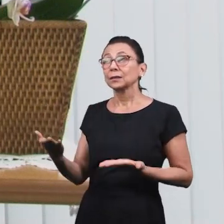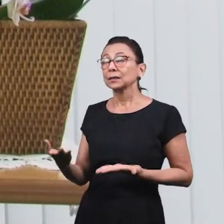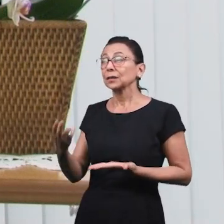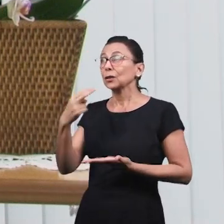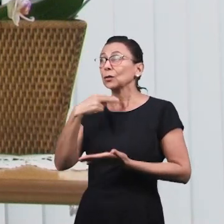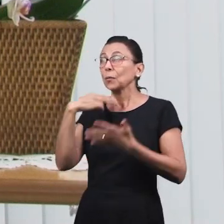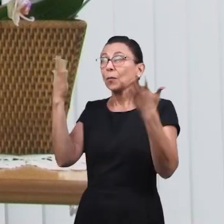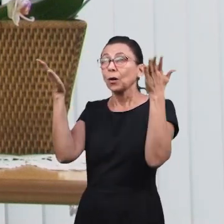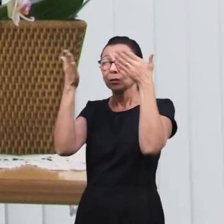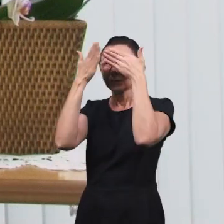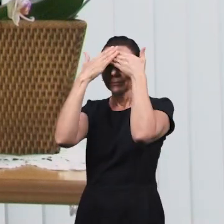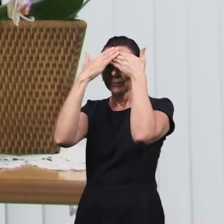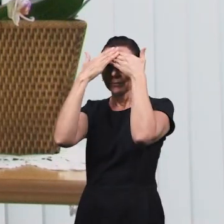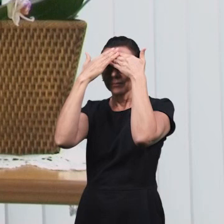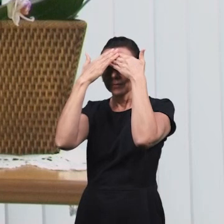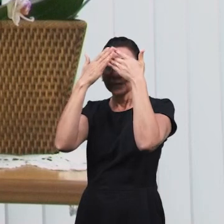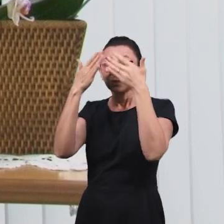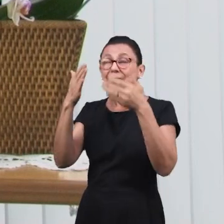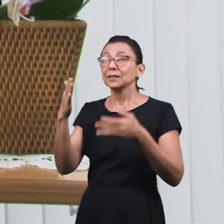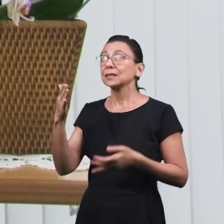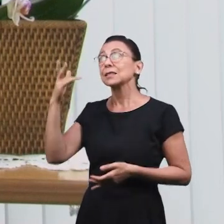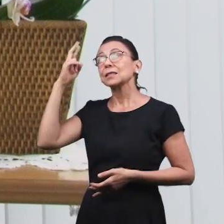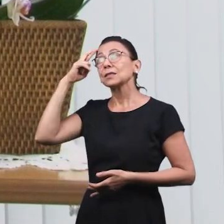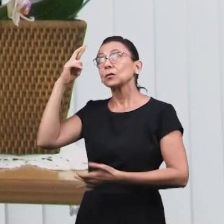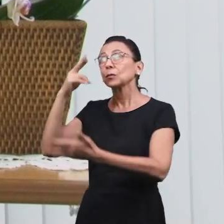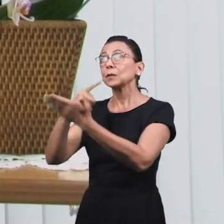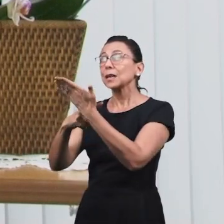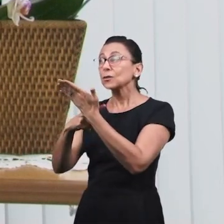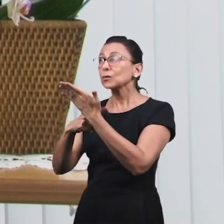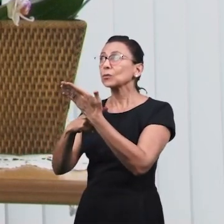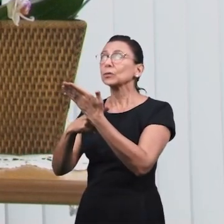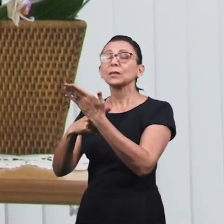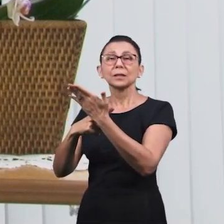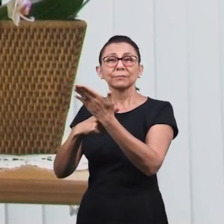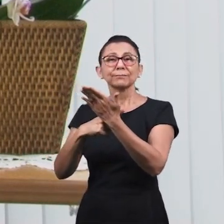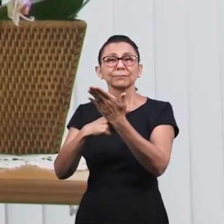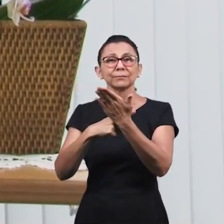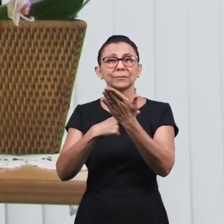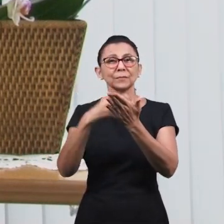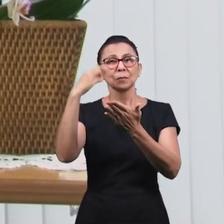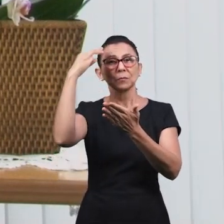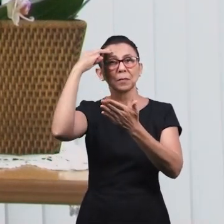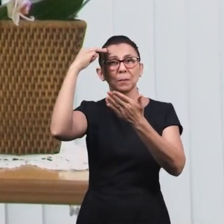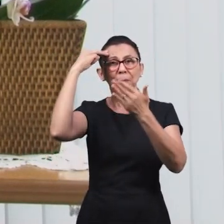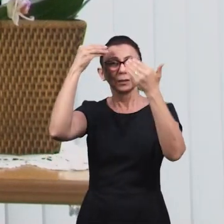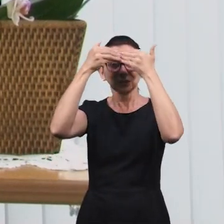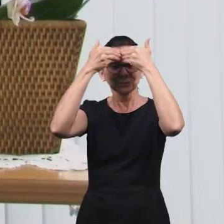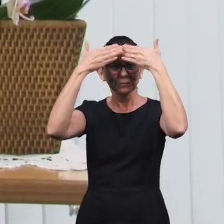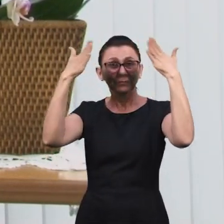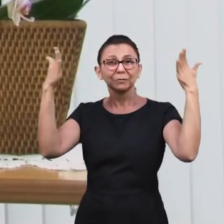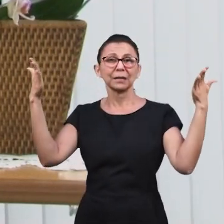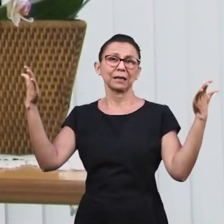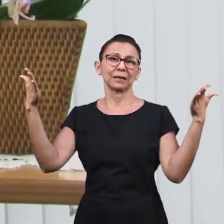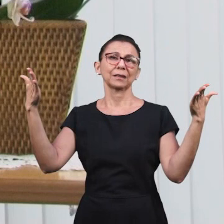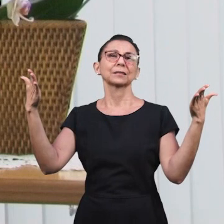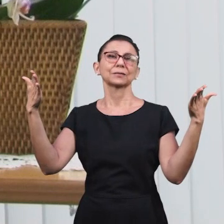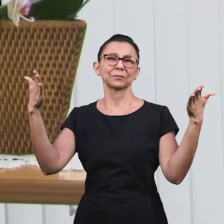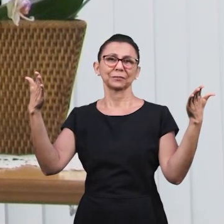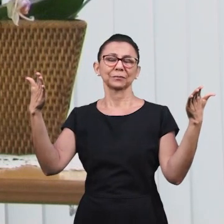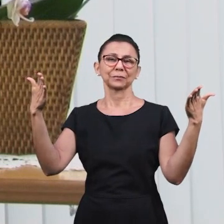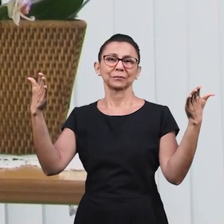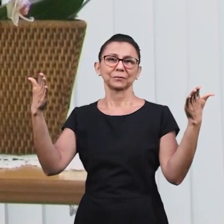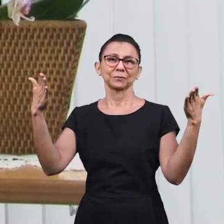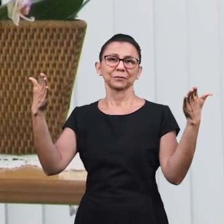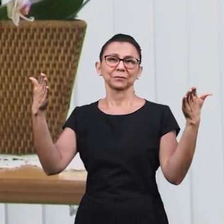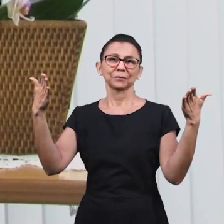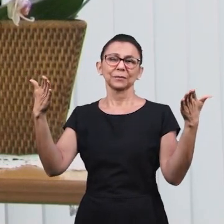changer, de perdre la direction qu'un jour tu m'as donnée. Mes frères et sœurs, ce